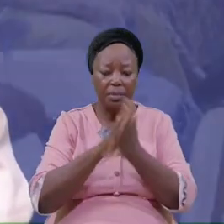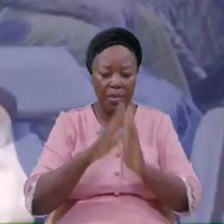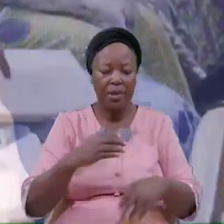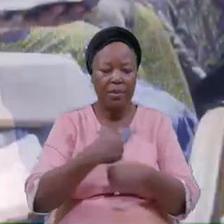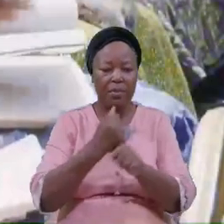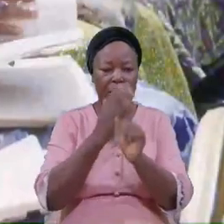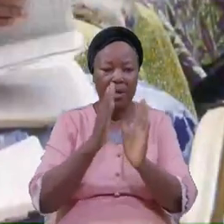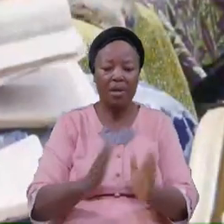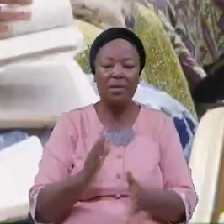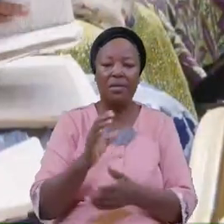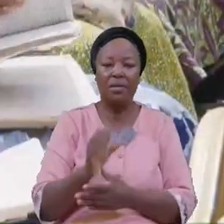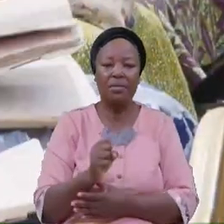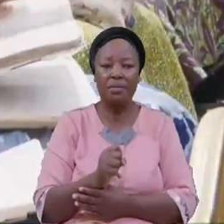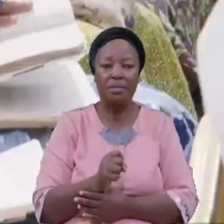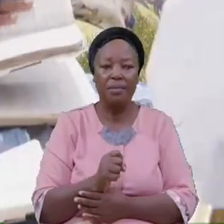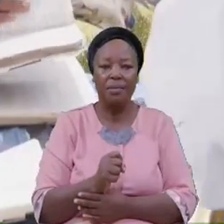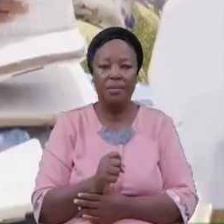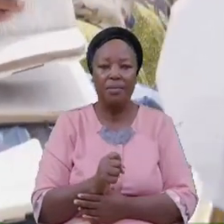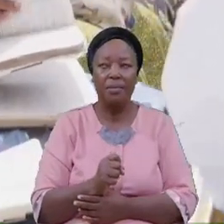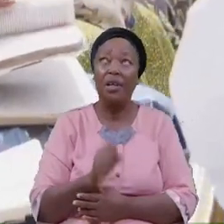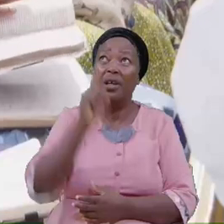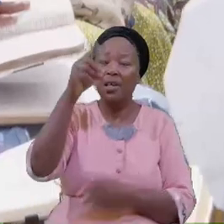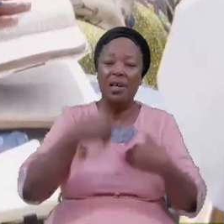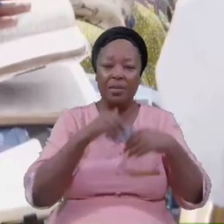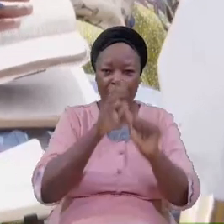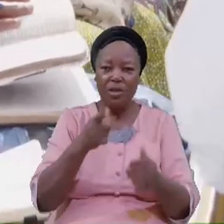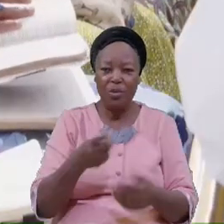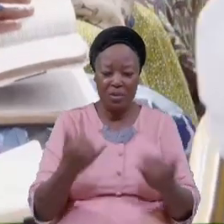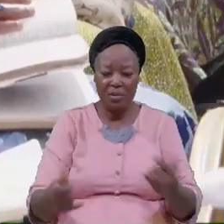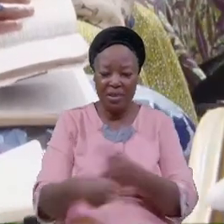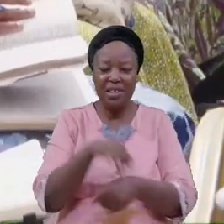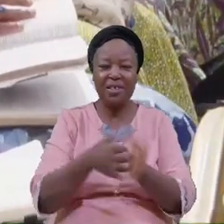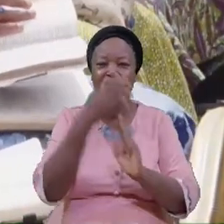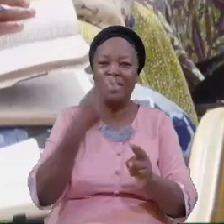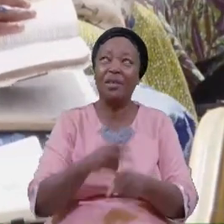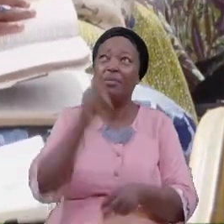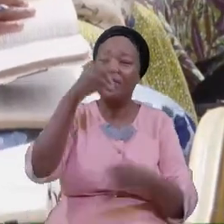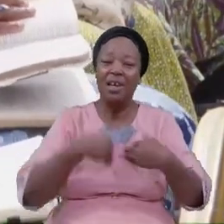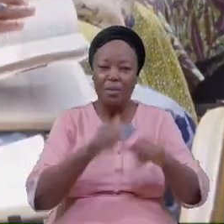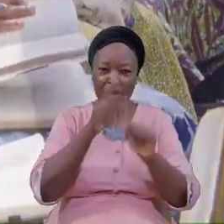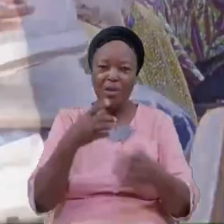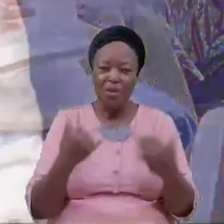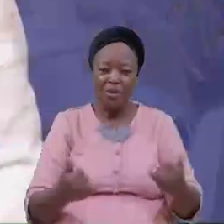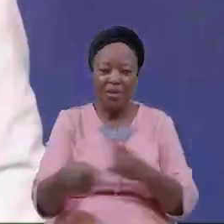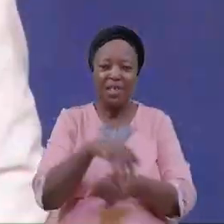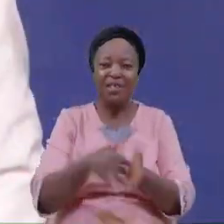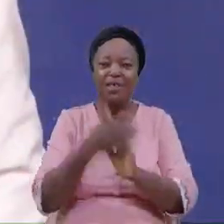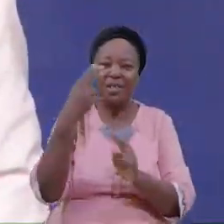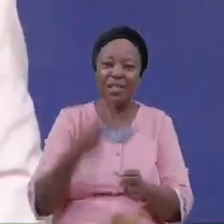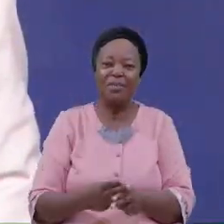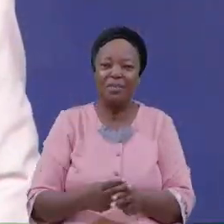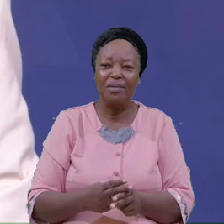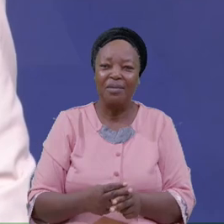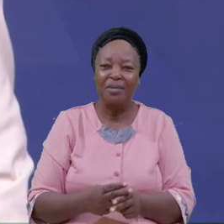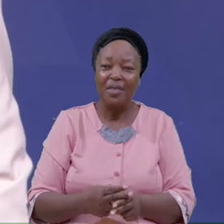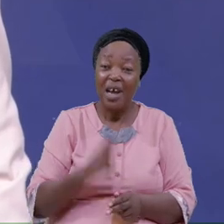paix. He has blessed you today. Il t'a béni aujourd'hui. I said he has blessed you il today. Il t'a béni aujourd'hui. Are you a peacemaker? Est-ce